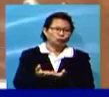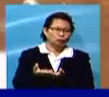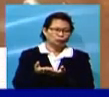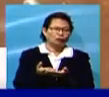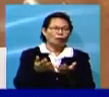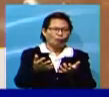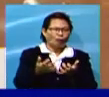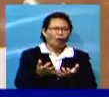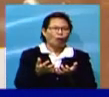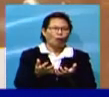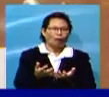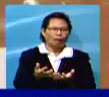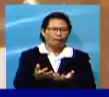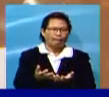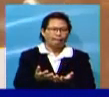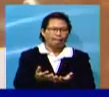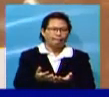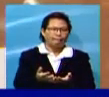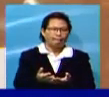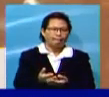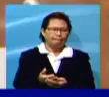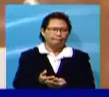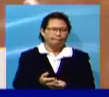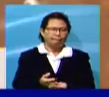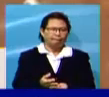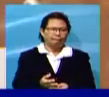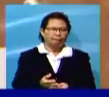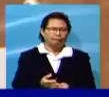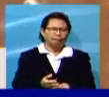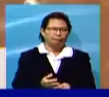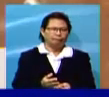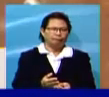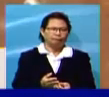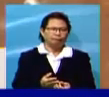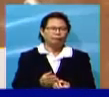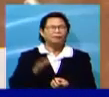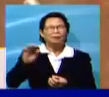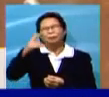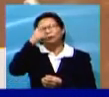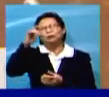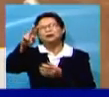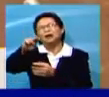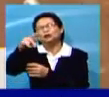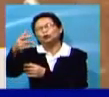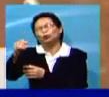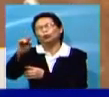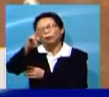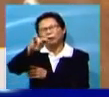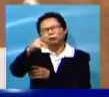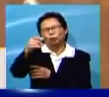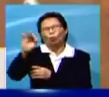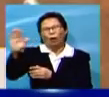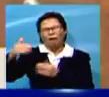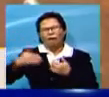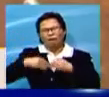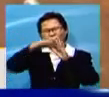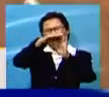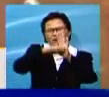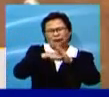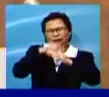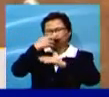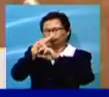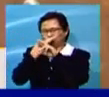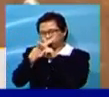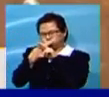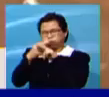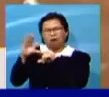ingin membela masyarakat orang asli. Sebenarnya ada agenda tersirat. Jadi ini yang jadi masalah kepada kita pada hari ini. Dan